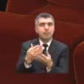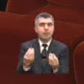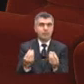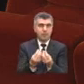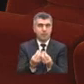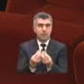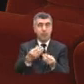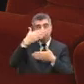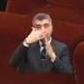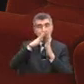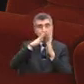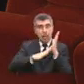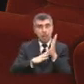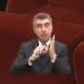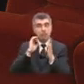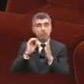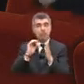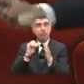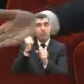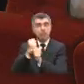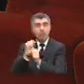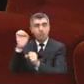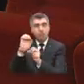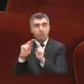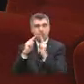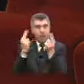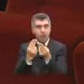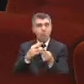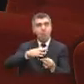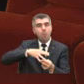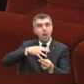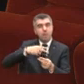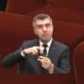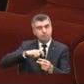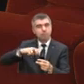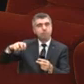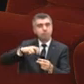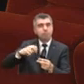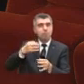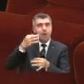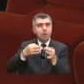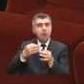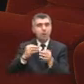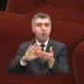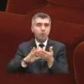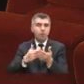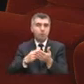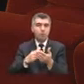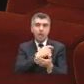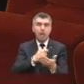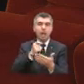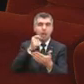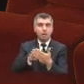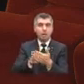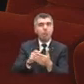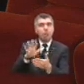مغاربه العالم غادي نوفروا لهم هذه الامكانيات، المحامون غنسهل لهم العمليه الذهاب والاياب للمحاكم غادي تقلل، والقاضي حتى هو تكون عنده الوسائل